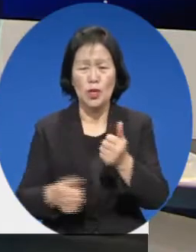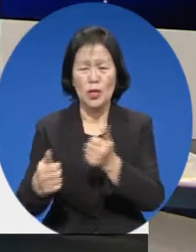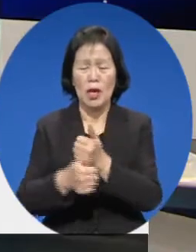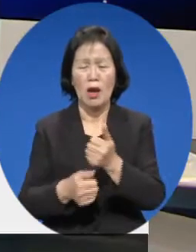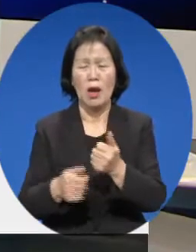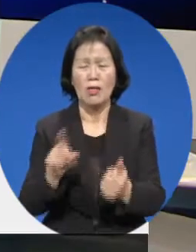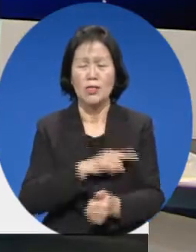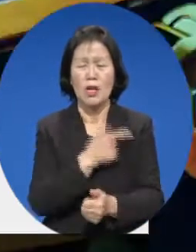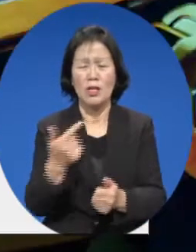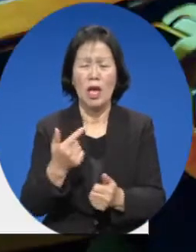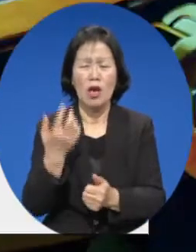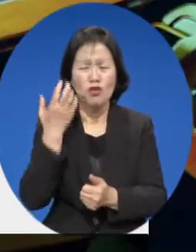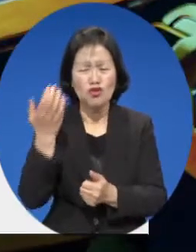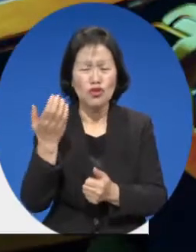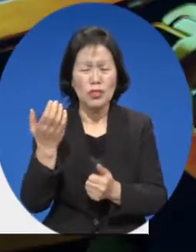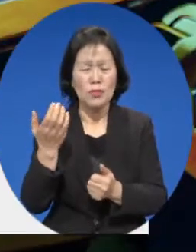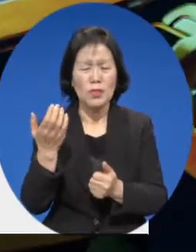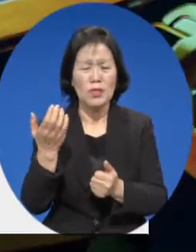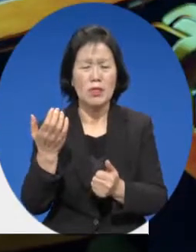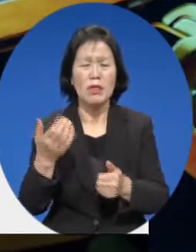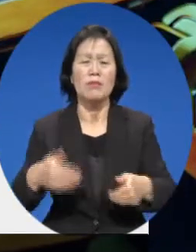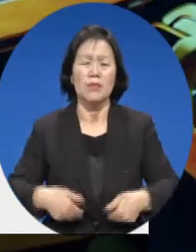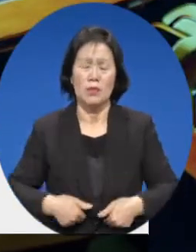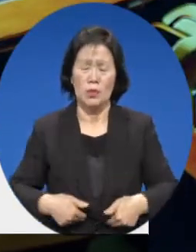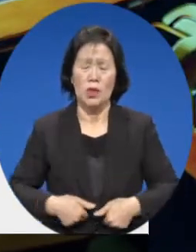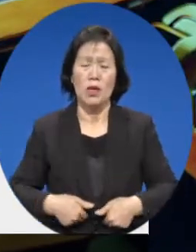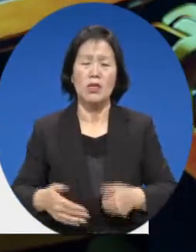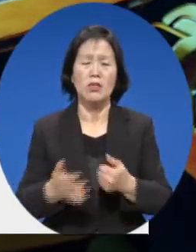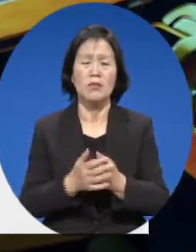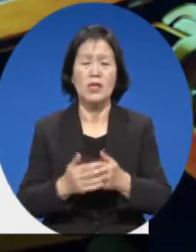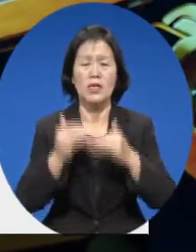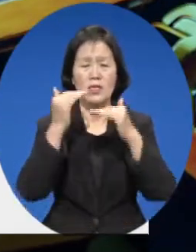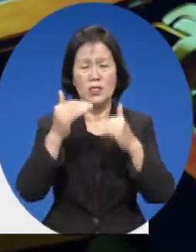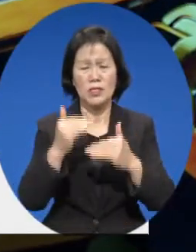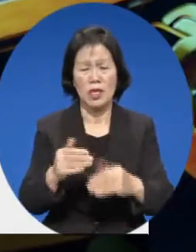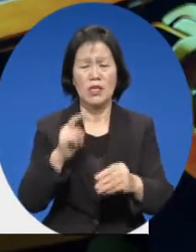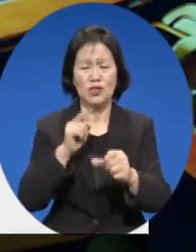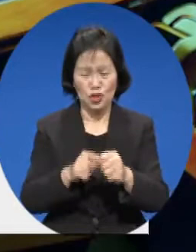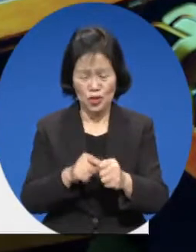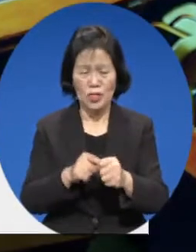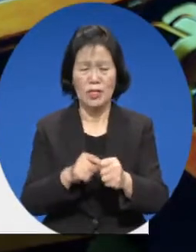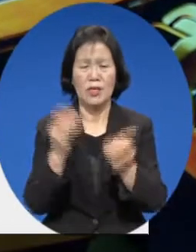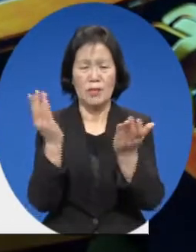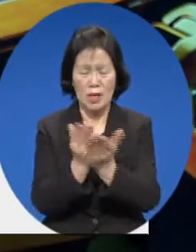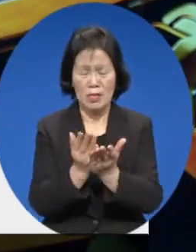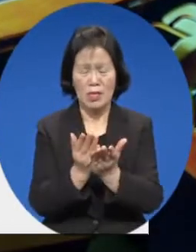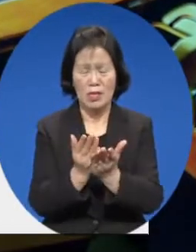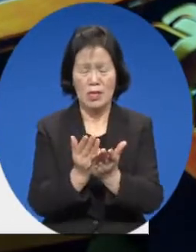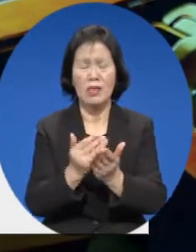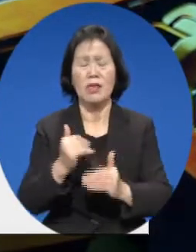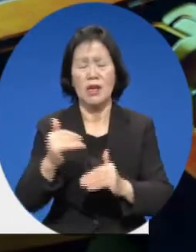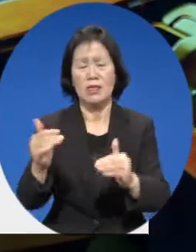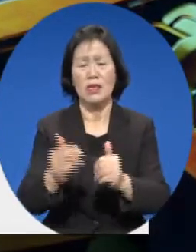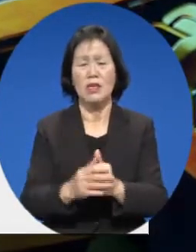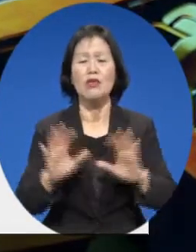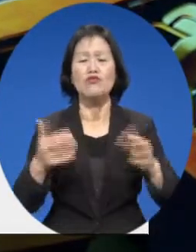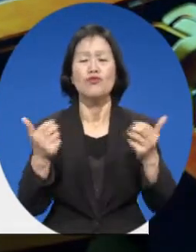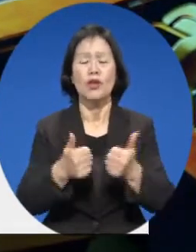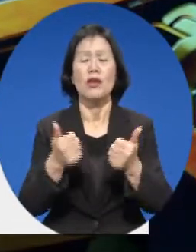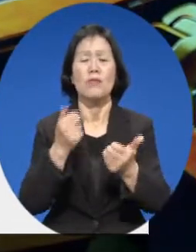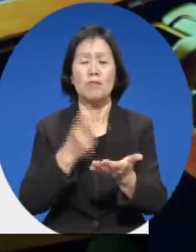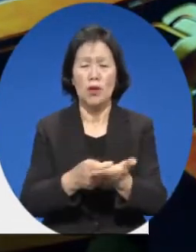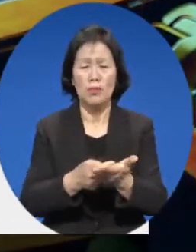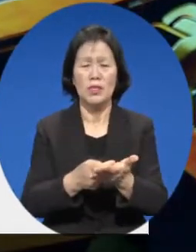절차만 하려고 90을 하겠습니까 그러니까 그 절차의 취지를 살리는 방향으로 하는 것이 결국 그 국회 법인 것이고